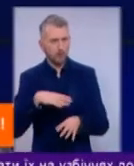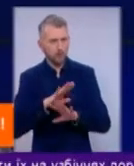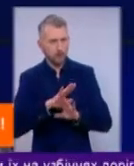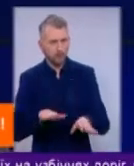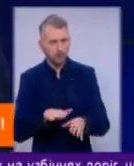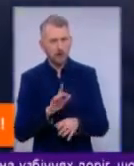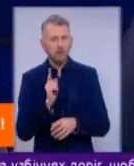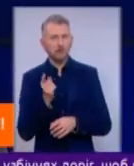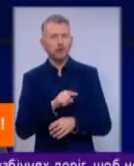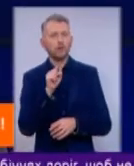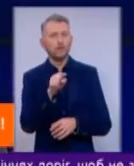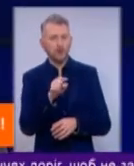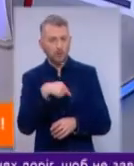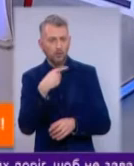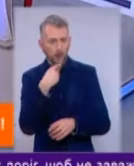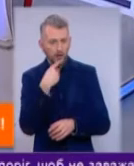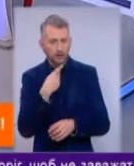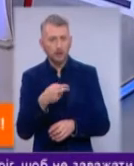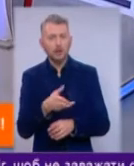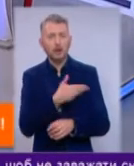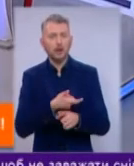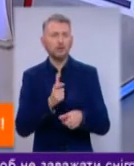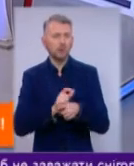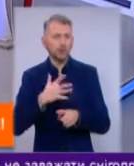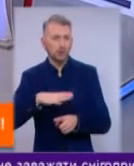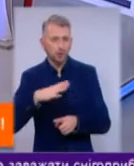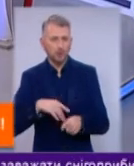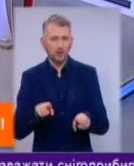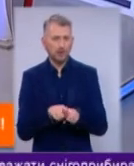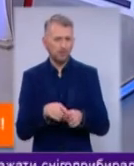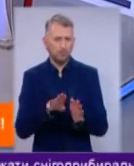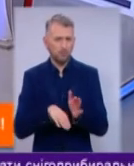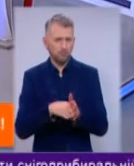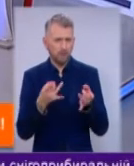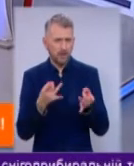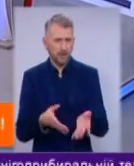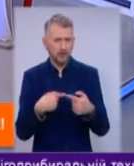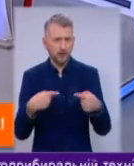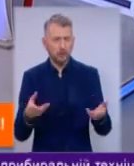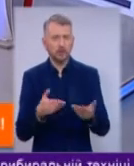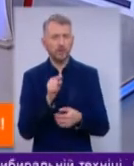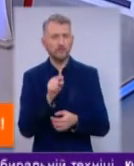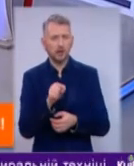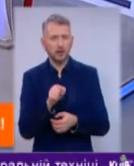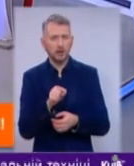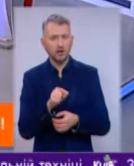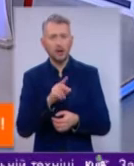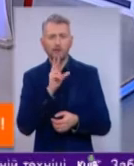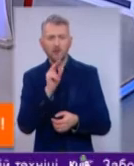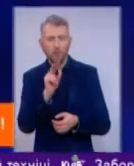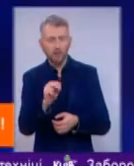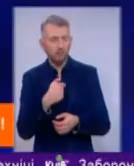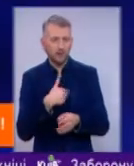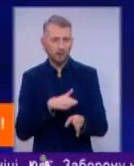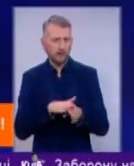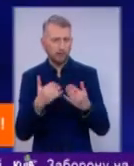але те, що він там говорив, для нас більш ніж очікувано, і такі банальні речі, ті, які він вимовляв, мене